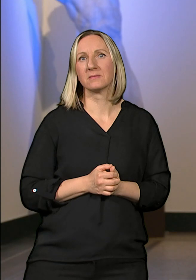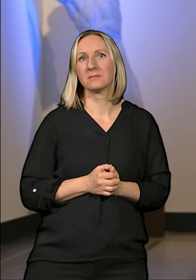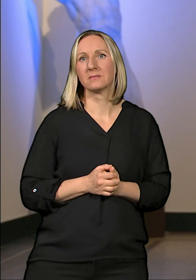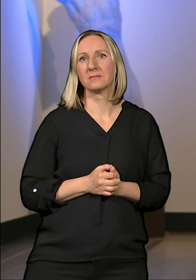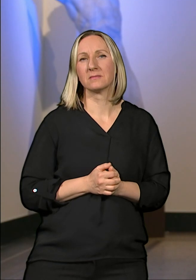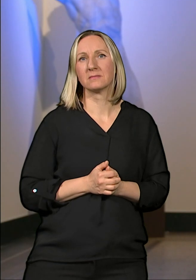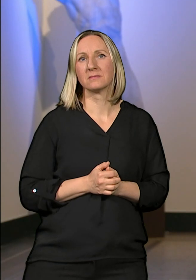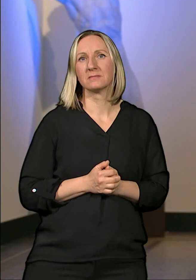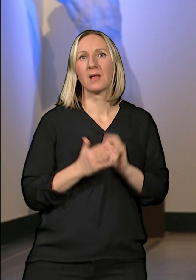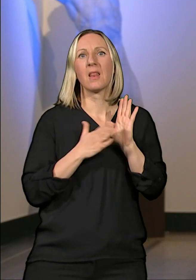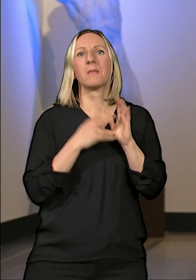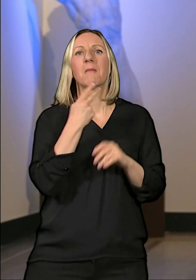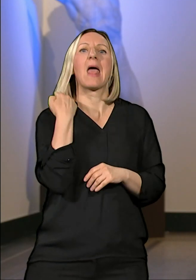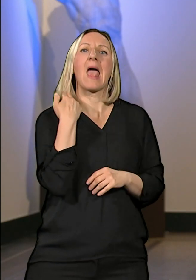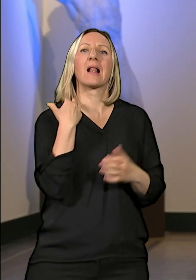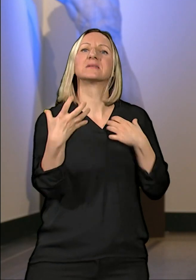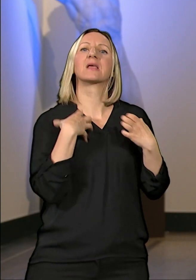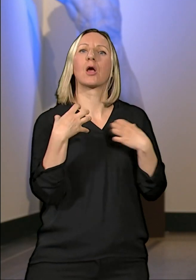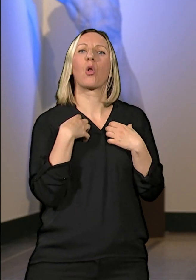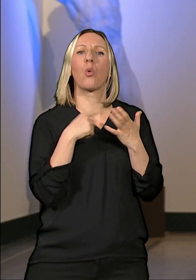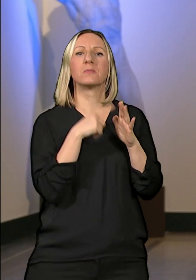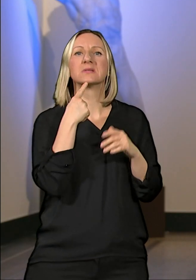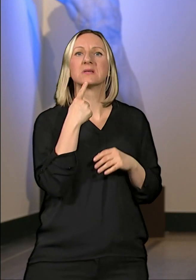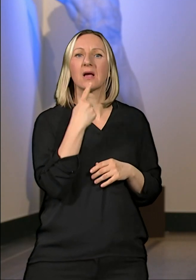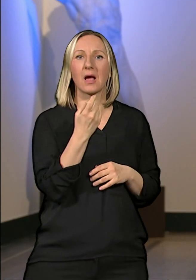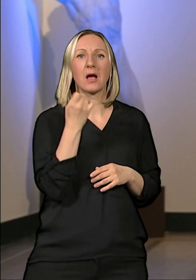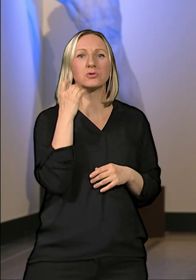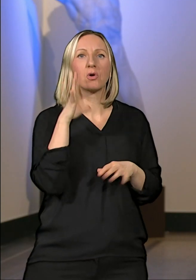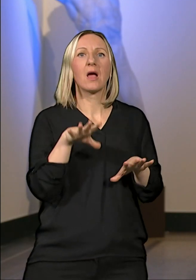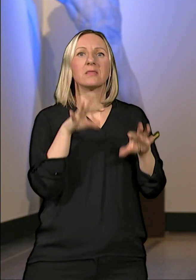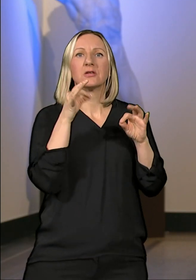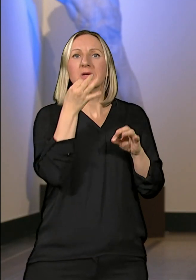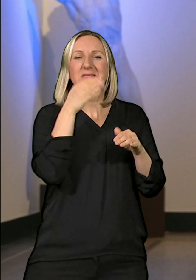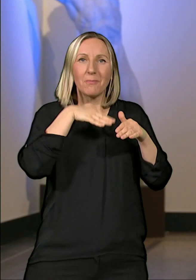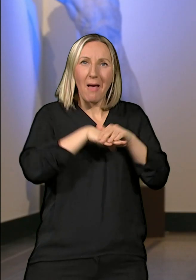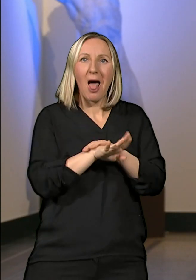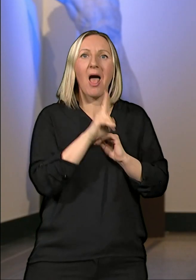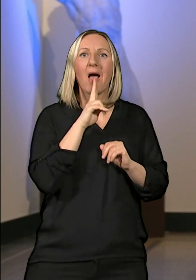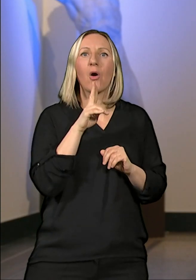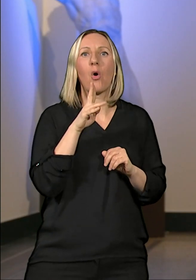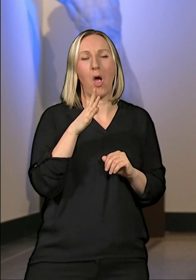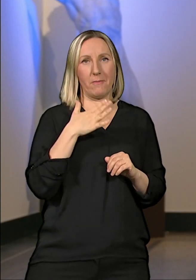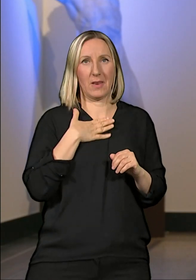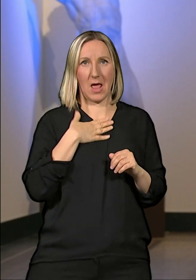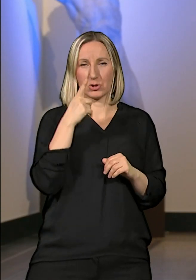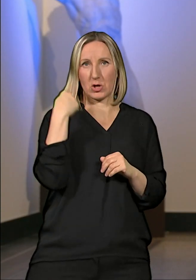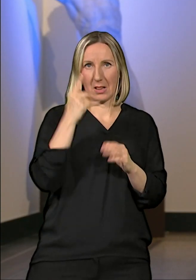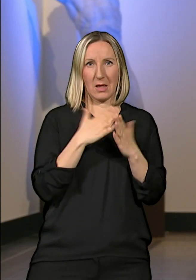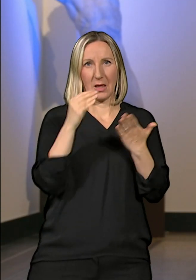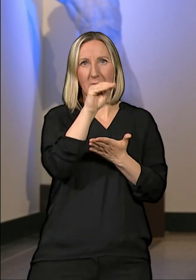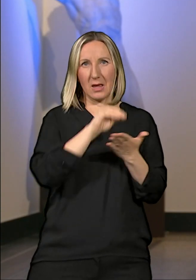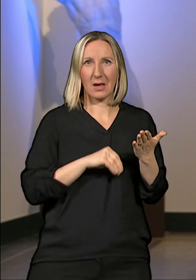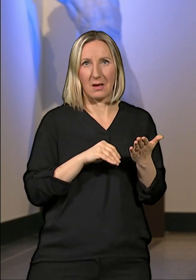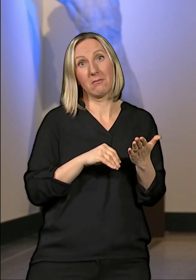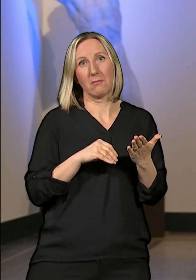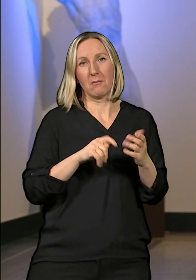Recimo da engleski glumci kažu kada nađete cipele koje bi vaš lik obukao, onda ste, ja mislim da je to čak i De Niro posle